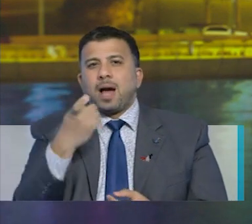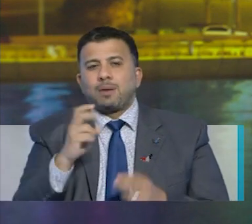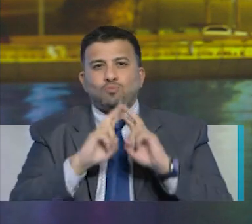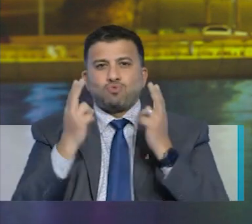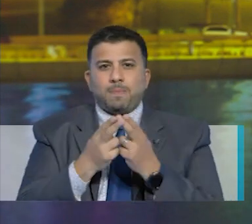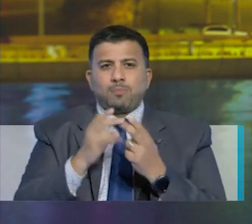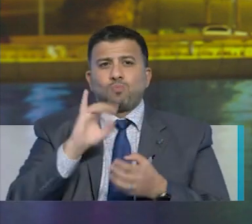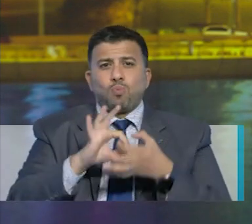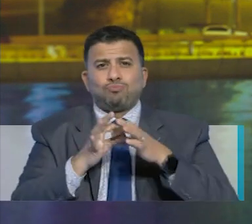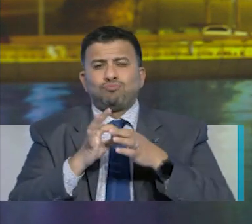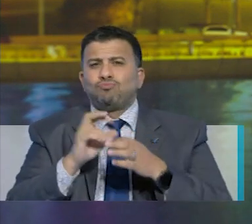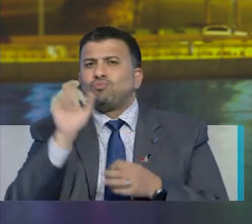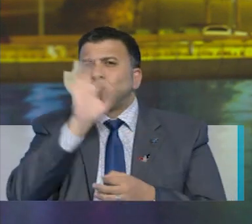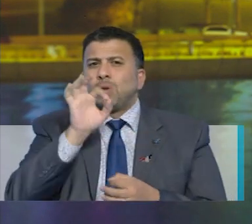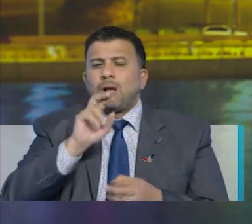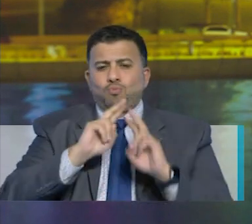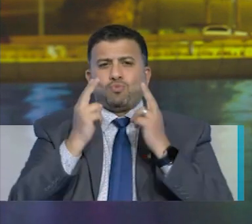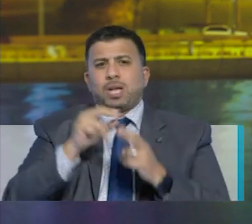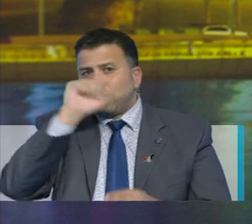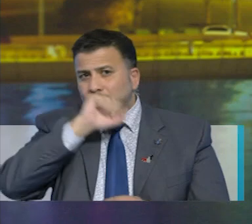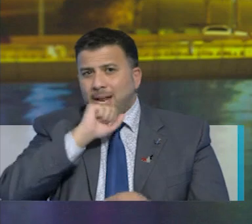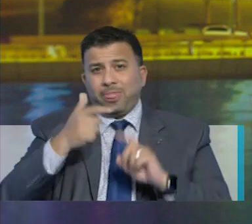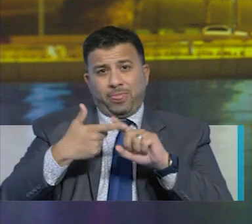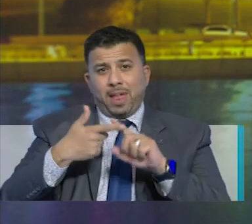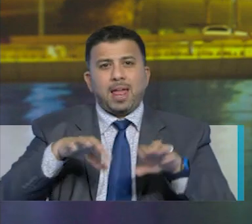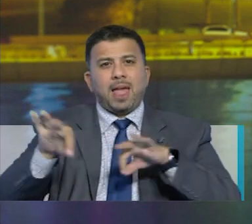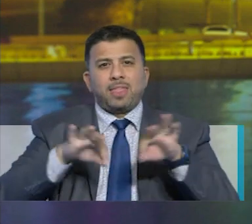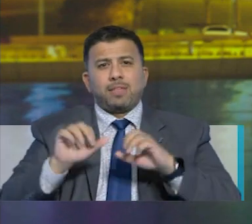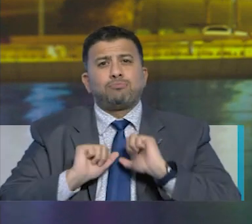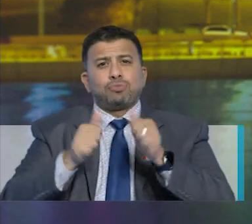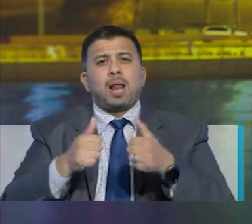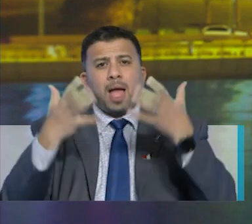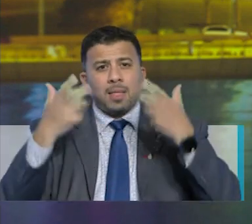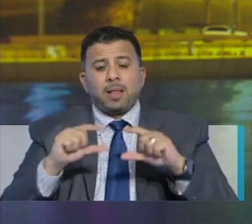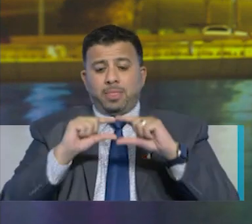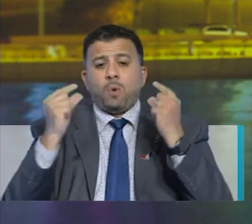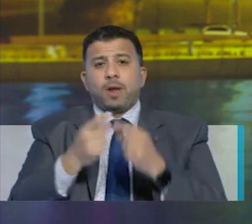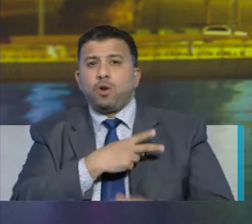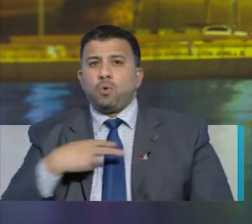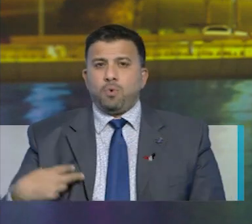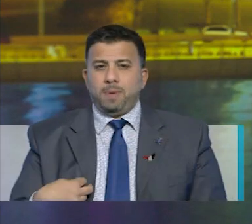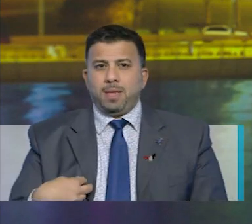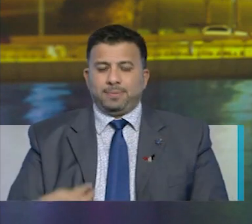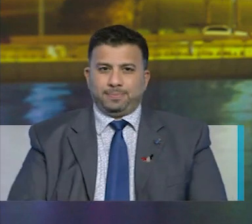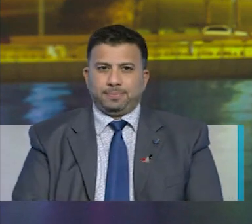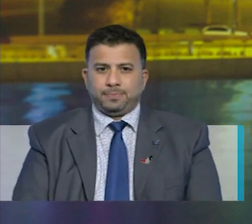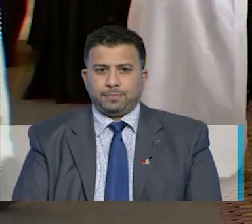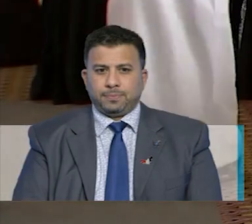للمؤتمرات والمناسبات ملتقى الشارقة الثاني للهندسة بمشاركة عدد من الدوائر الحكومية.